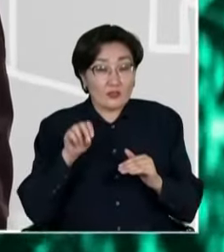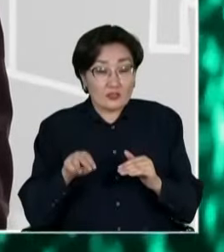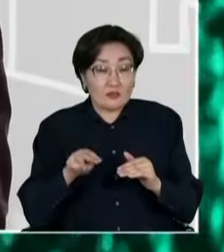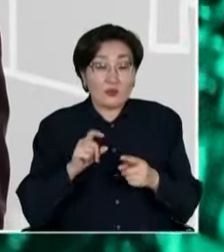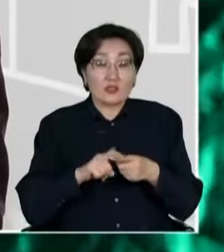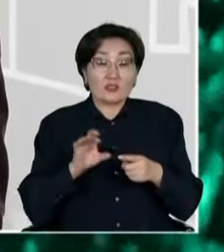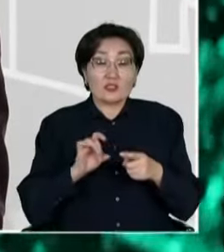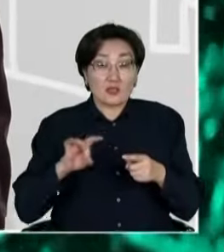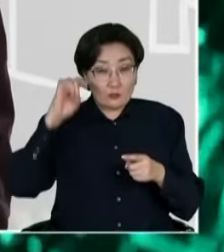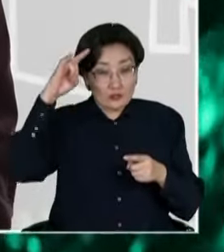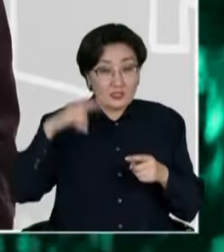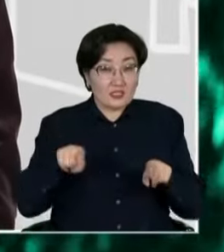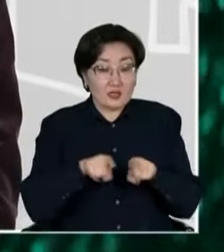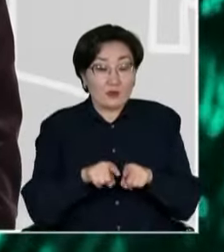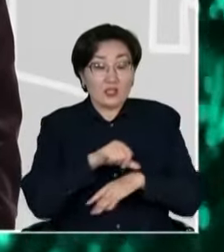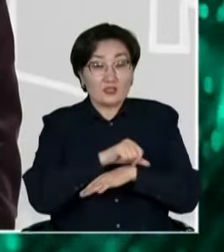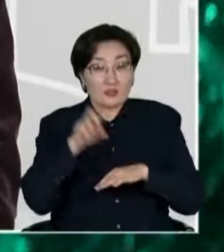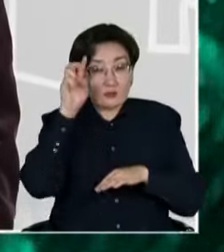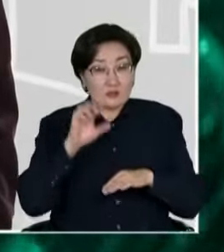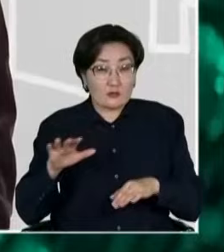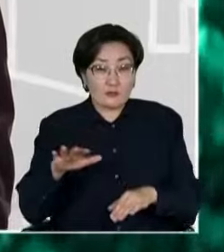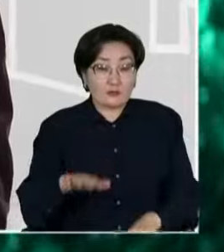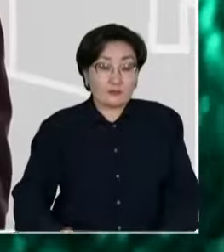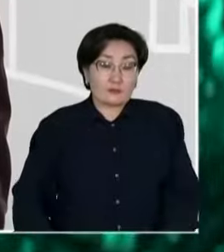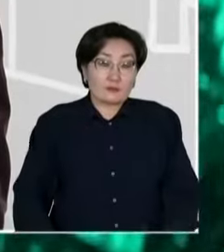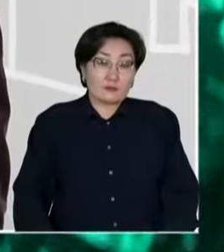как в Республике Казахстан, так и за пределами Республики Казахстан.